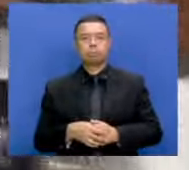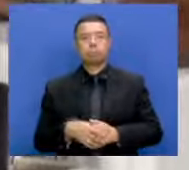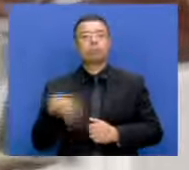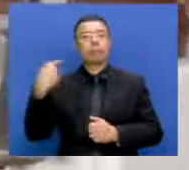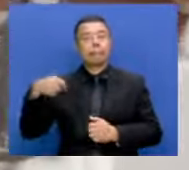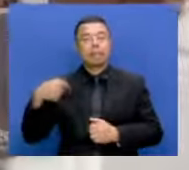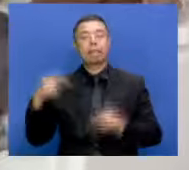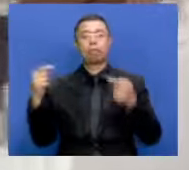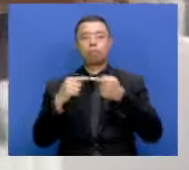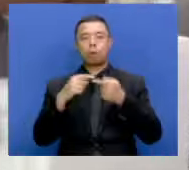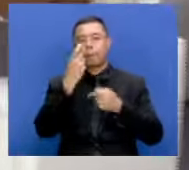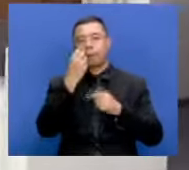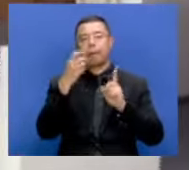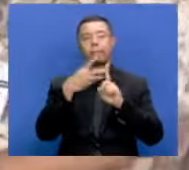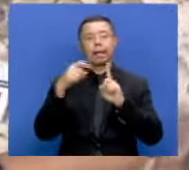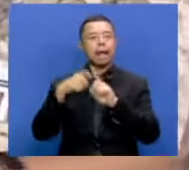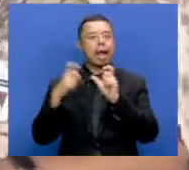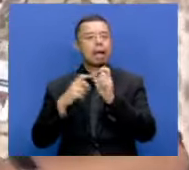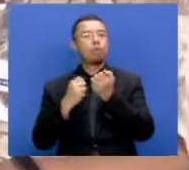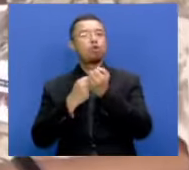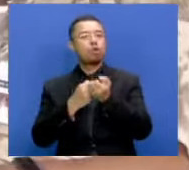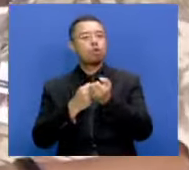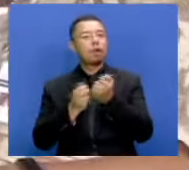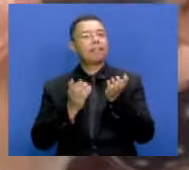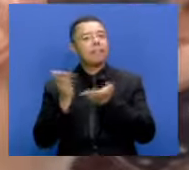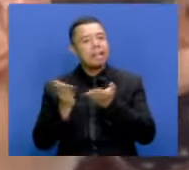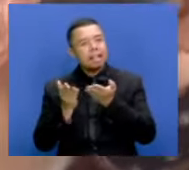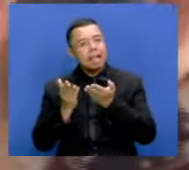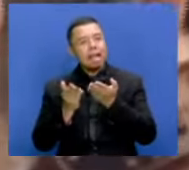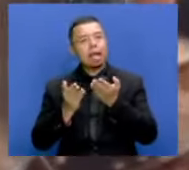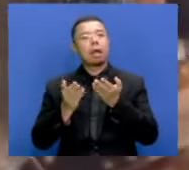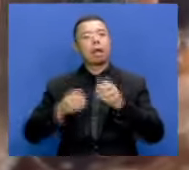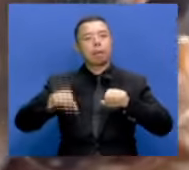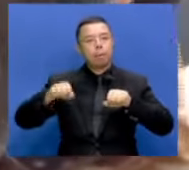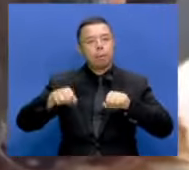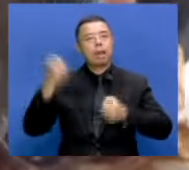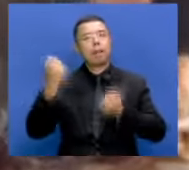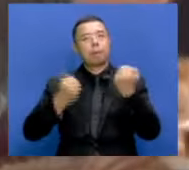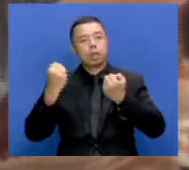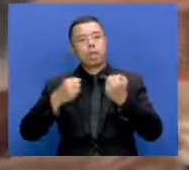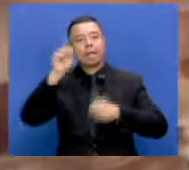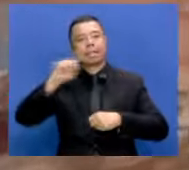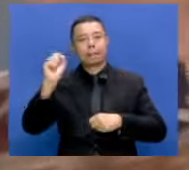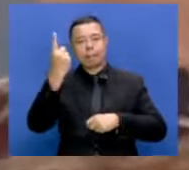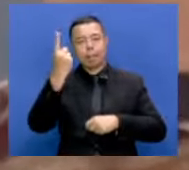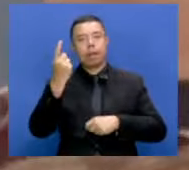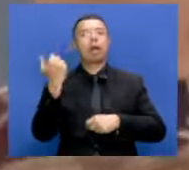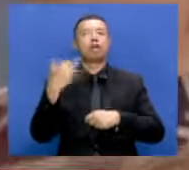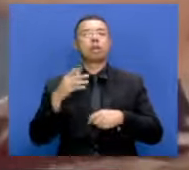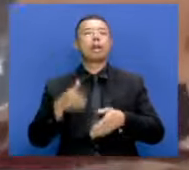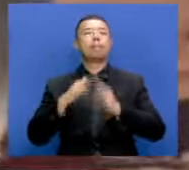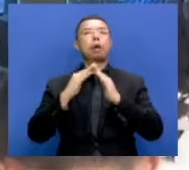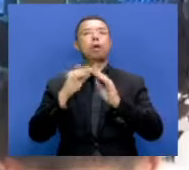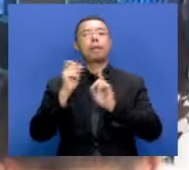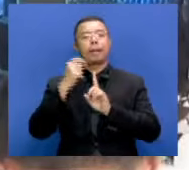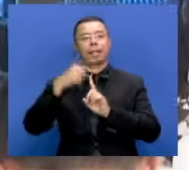Menteri Perhubungan Budi Karya Sumadi mendukung dibangunnya fasilitas kendaraan listrik komersial pertama di Indonesia yang dibangun PT